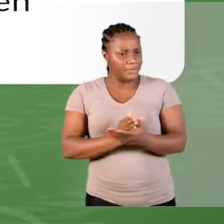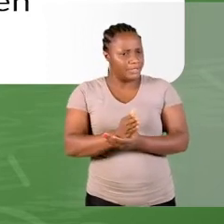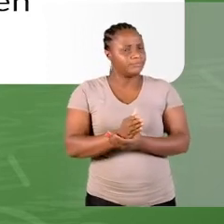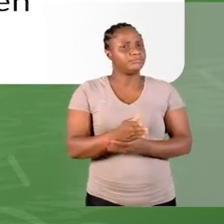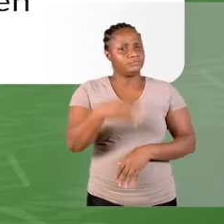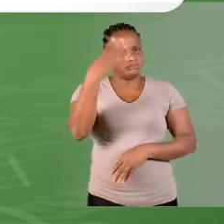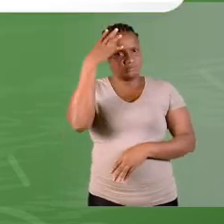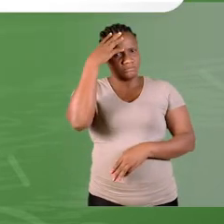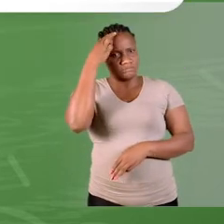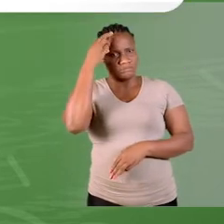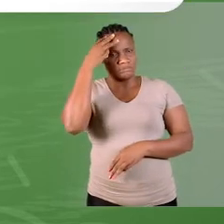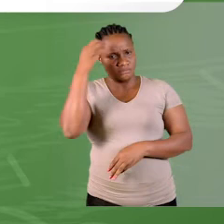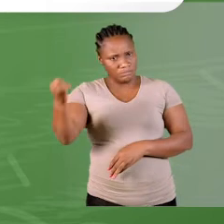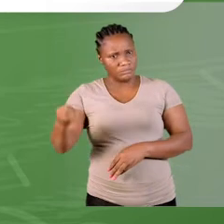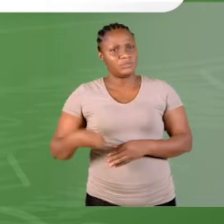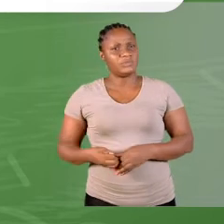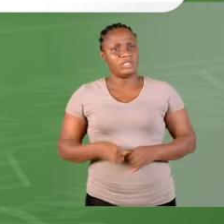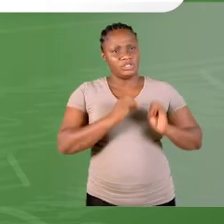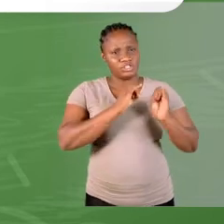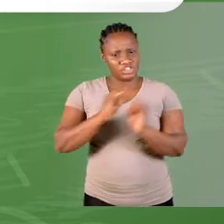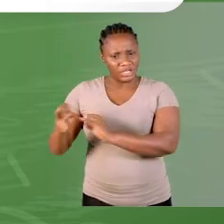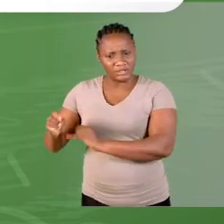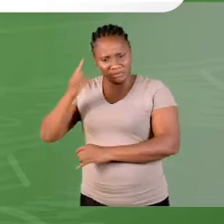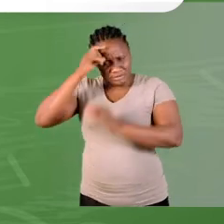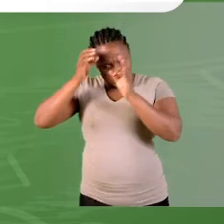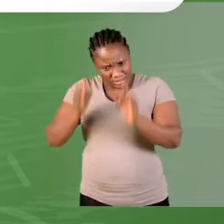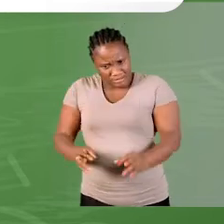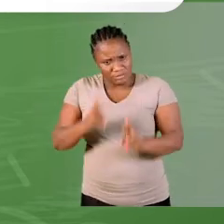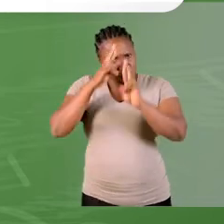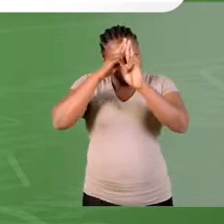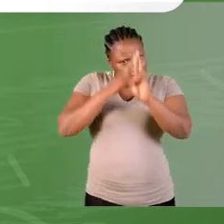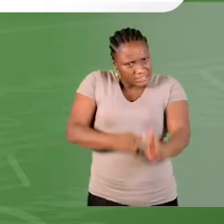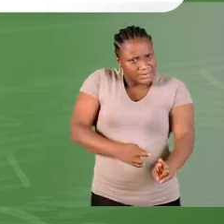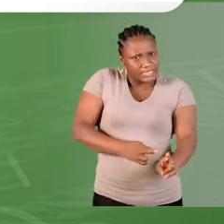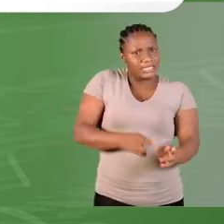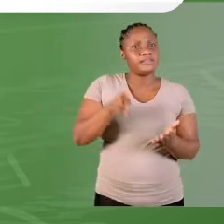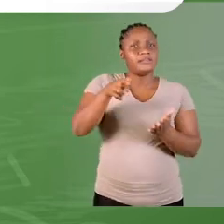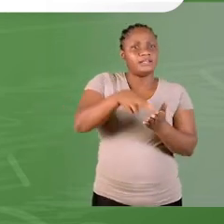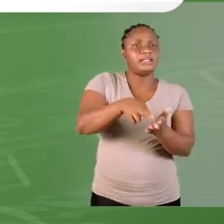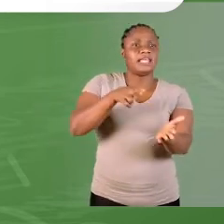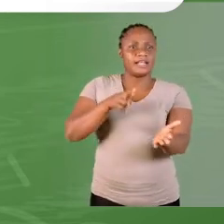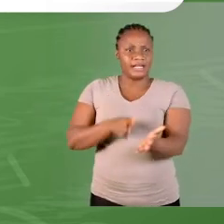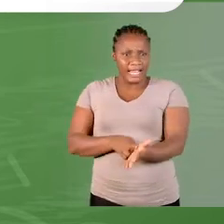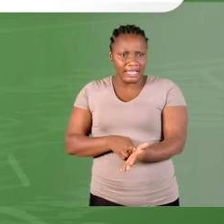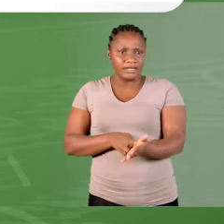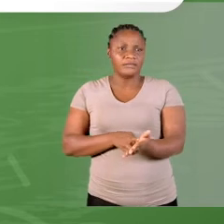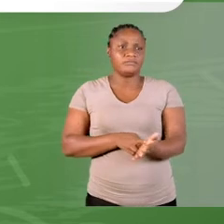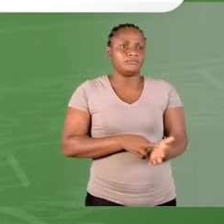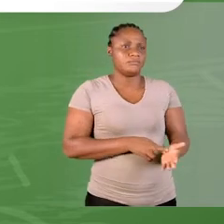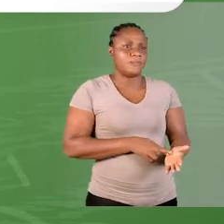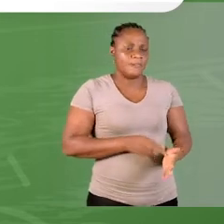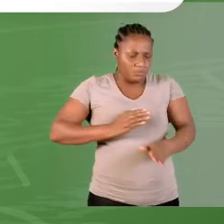que chacun de nous doit prendre un engagement. Et donc, vous devez respecter les